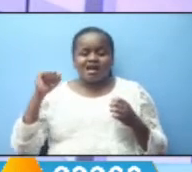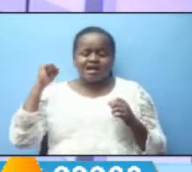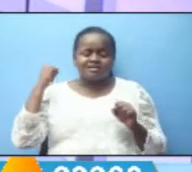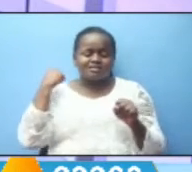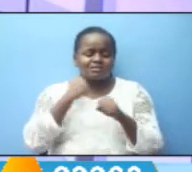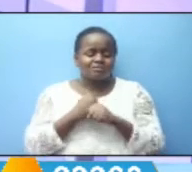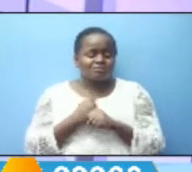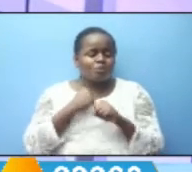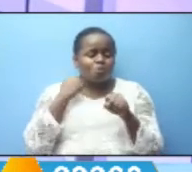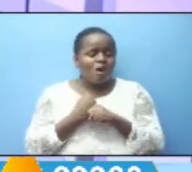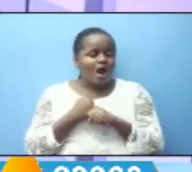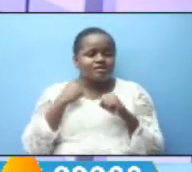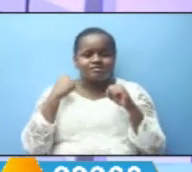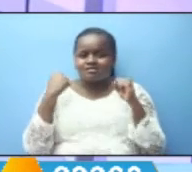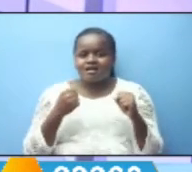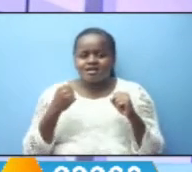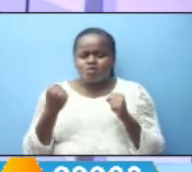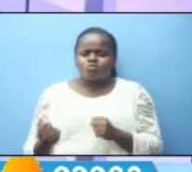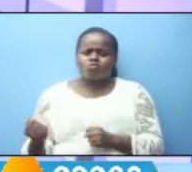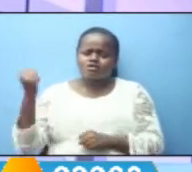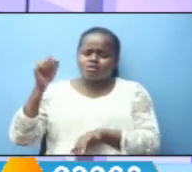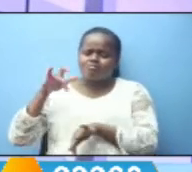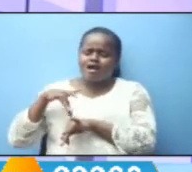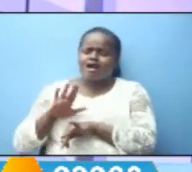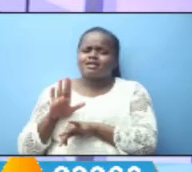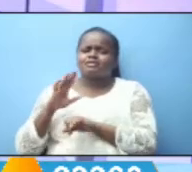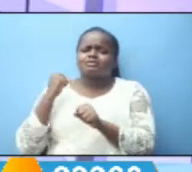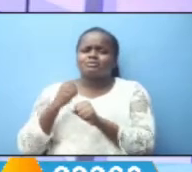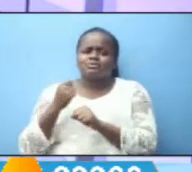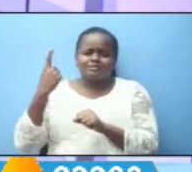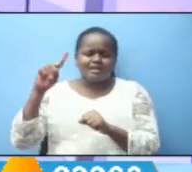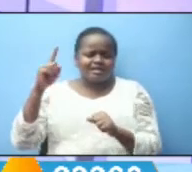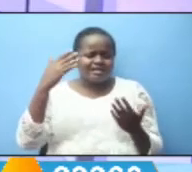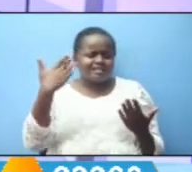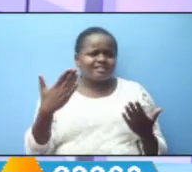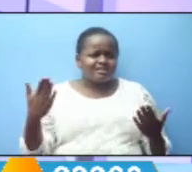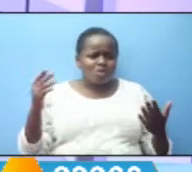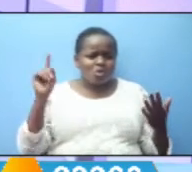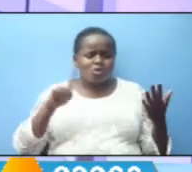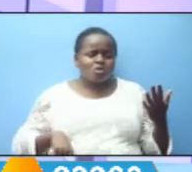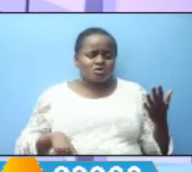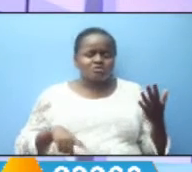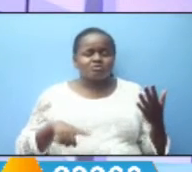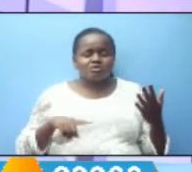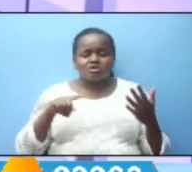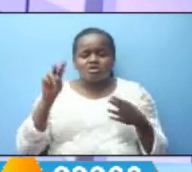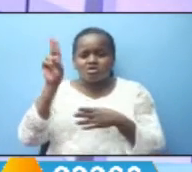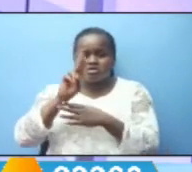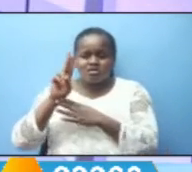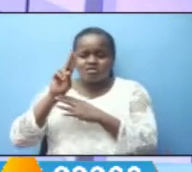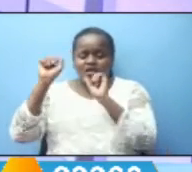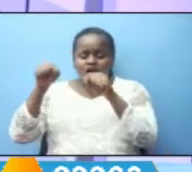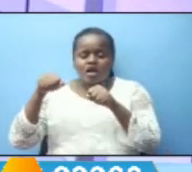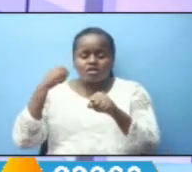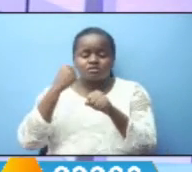undu wothe uri ungikihotekana gukira tene gukorwo ugika maundu maria mothe ungikihota kana hihi gukorwo ungihuthira mundu uri na uhoti